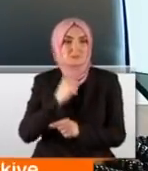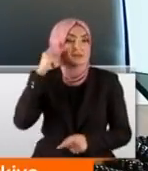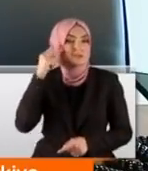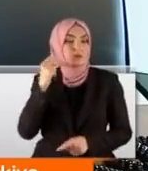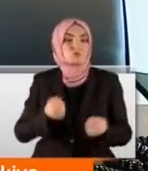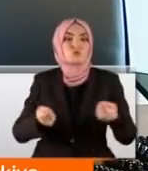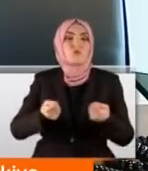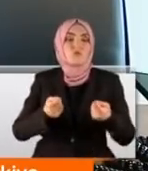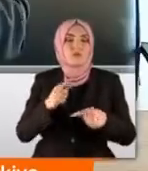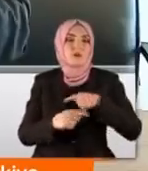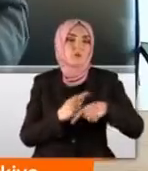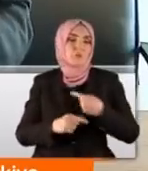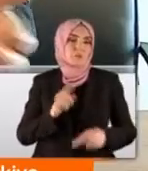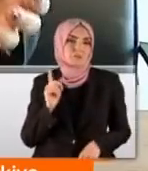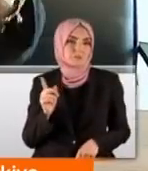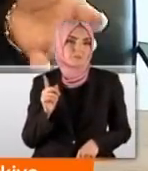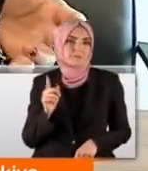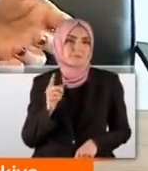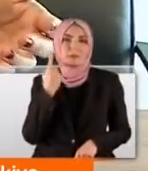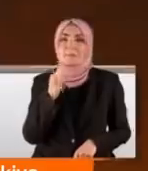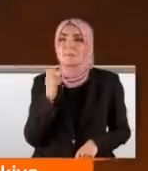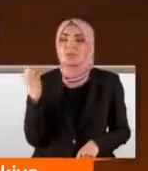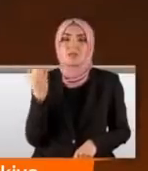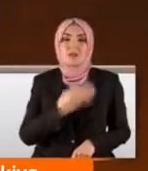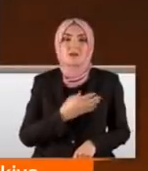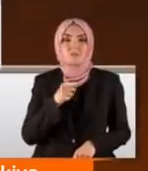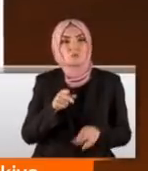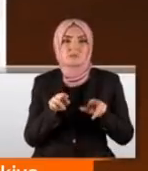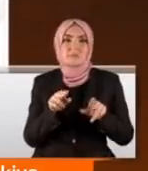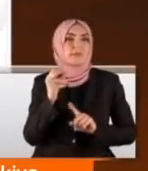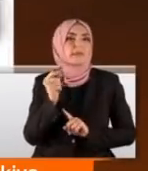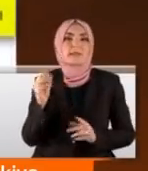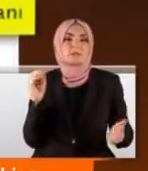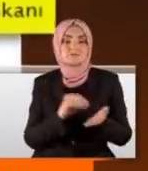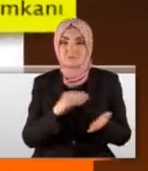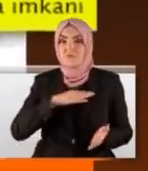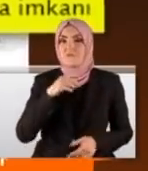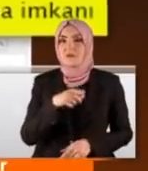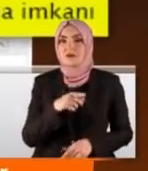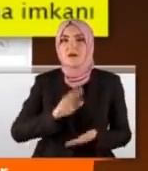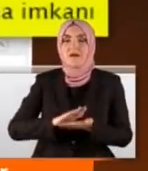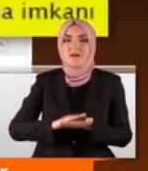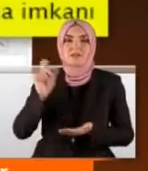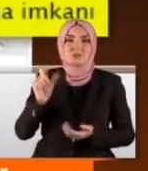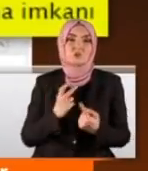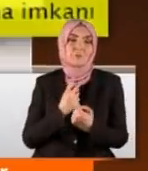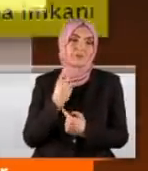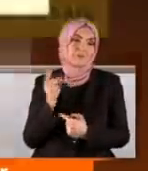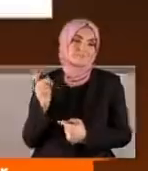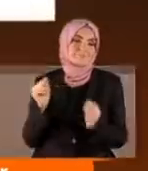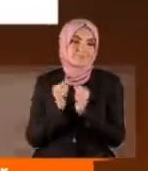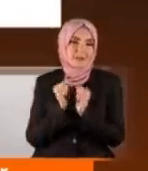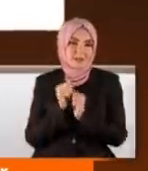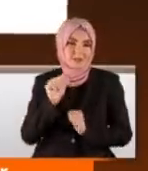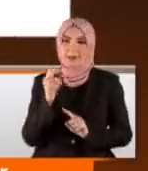TL arası kazancınız olur. Binlerce böyle ilan var. İşte şimdi arkadaşım Yiğit'le birlikte o ilanı veren